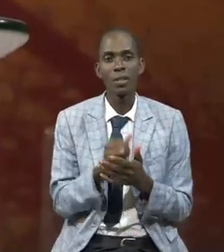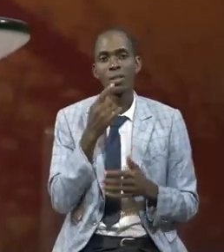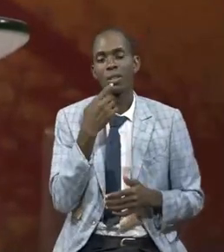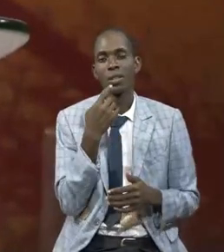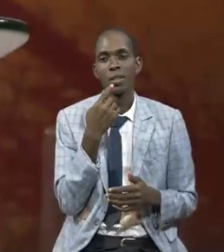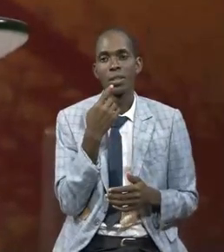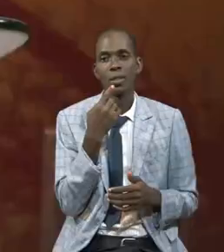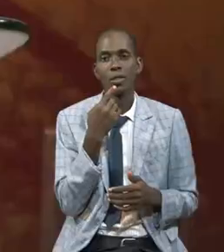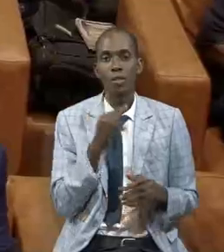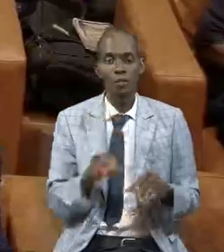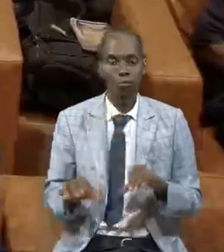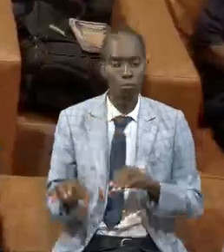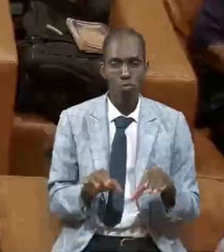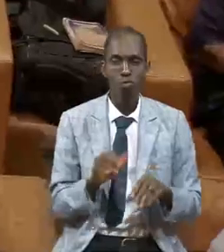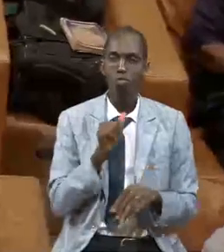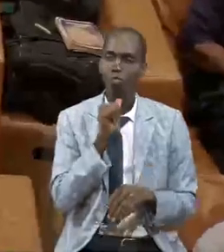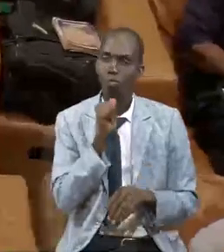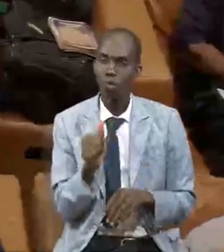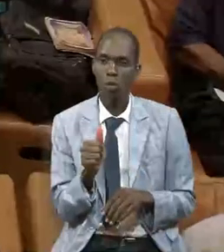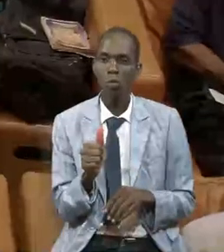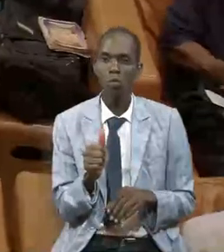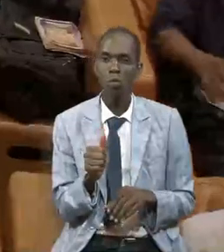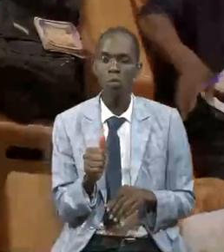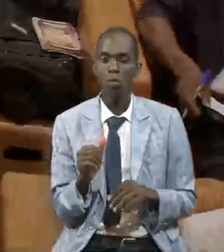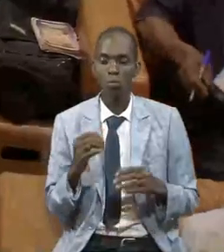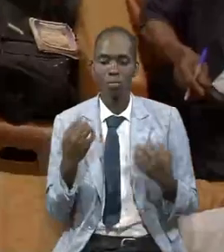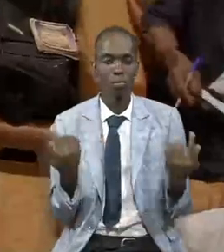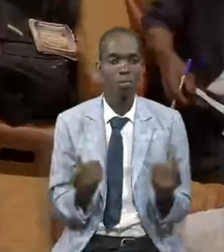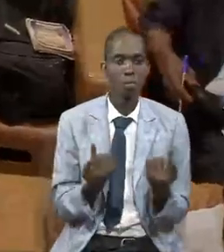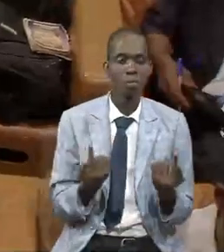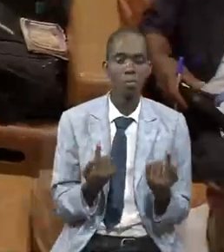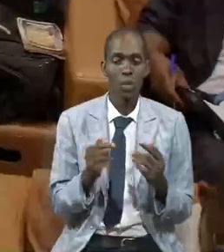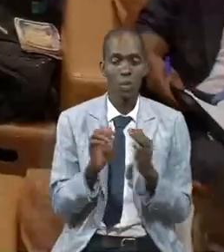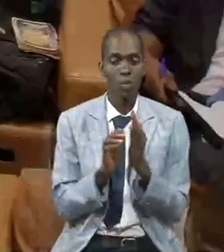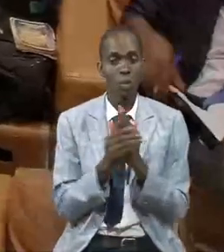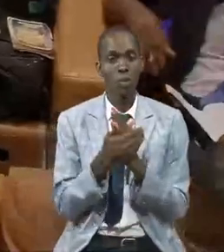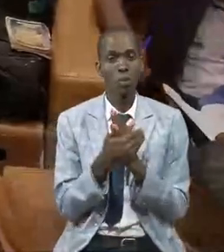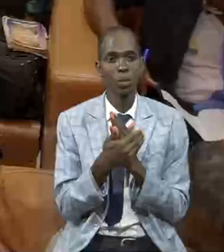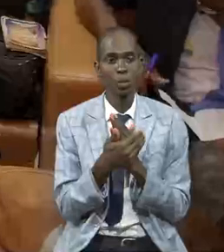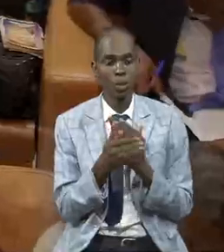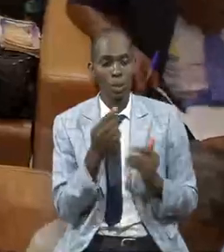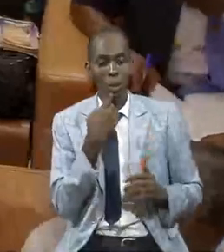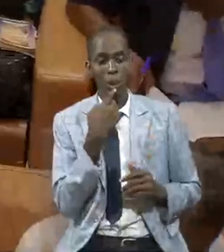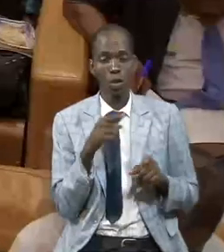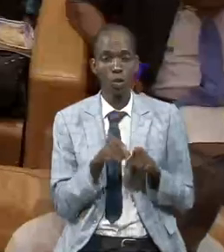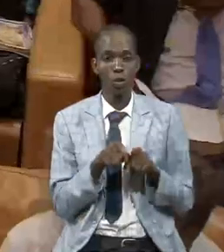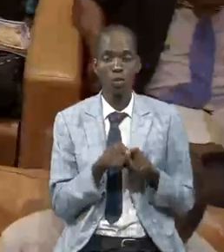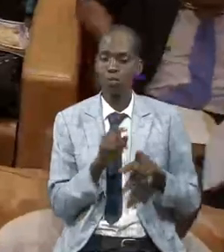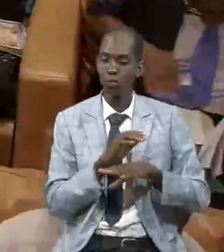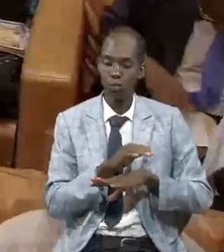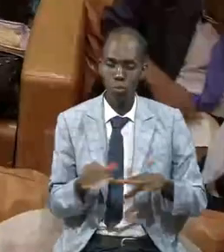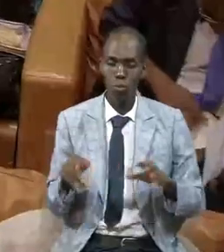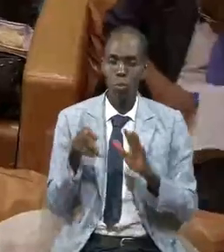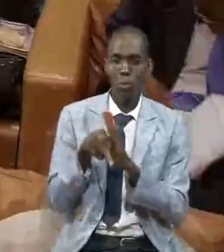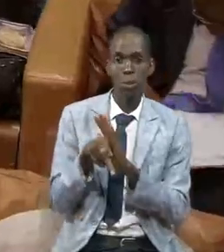En effet, celui qui a dit « Tu ne commettras point d'adultère » a dit aussi « Tu ne